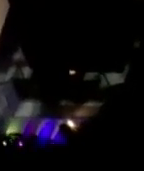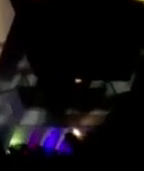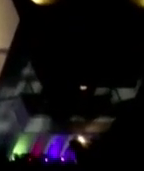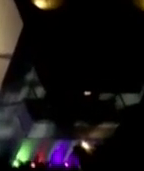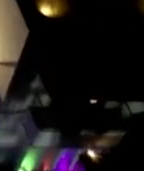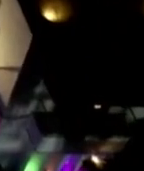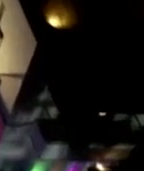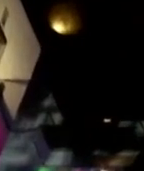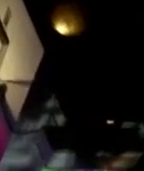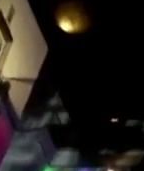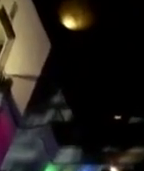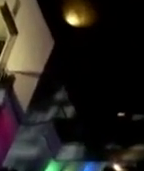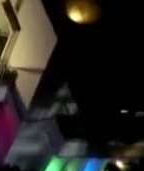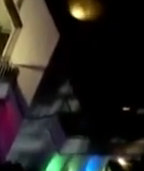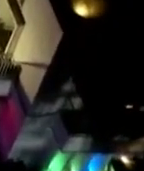Martin.